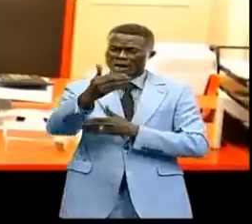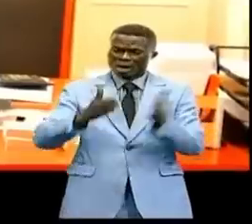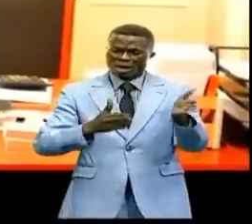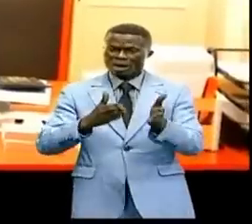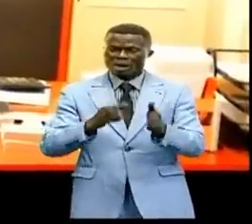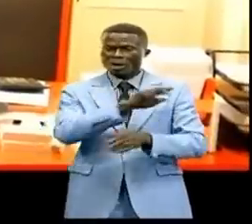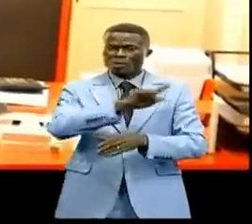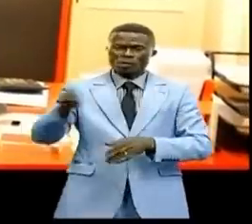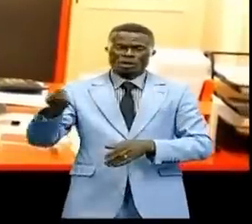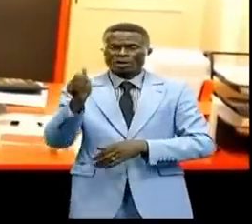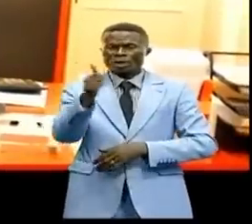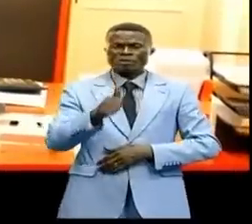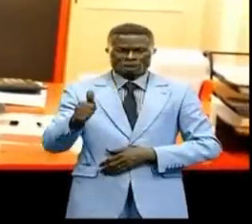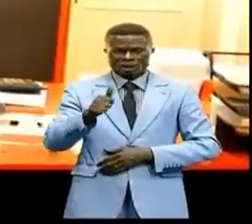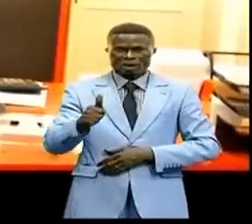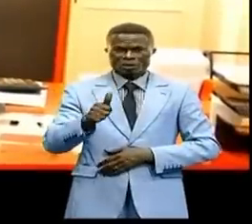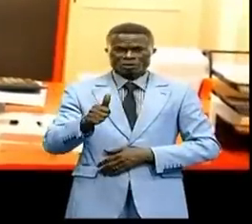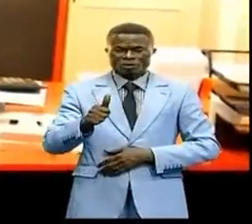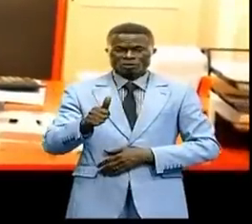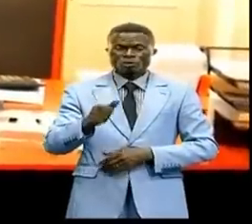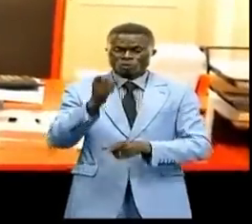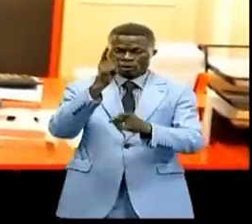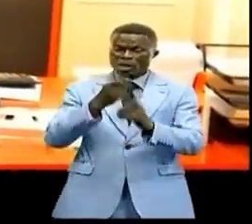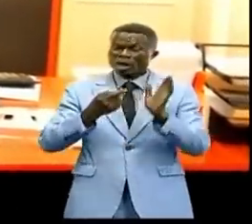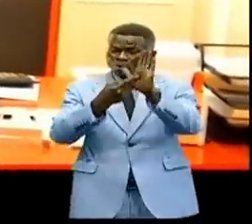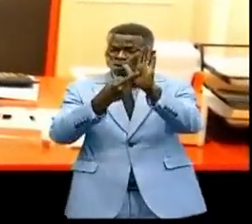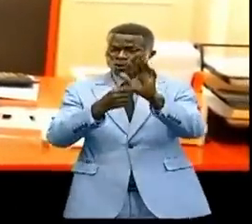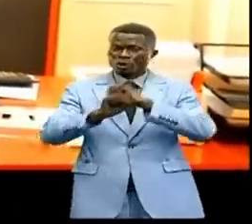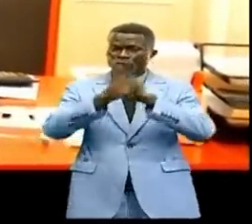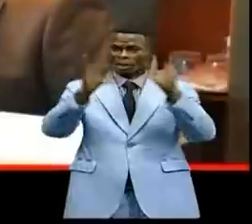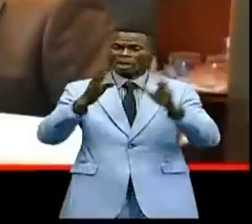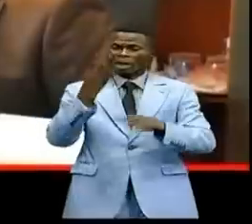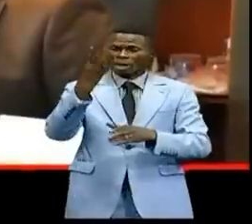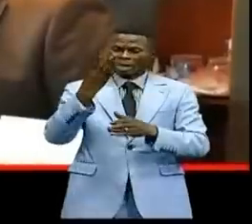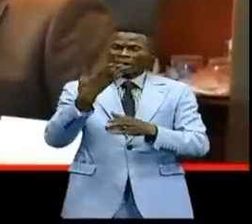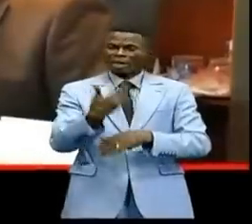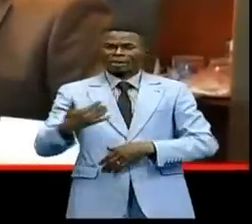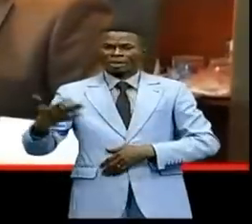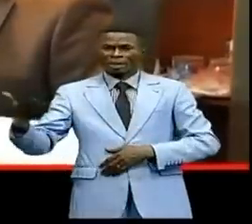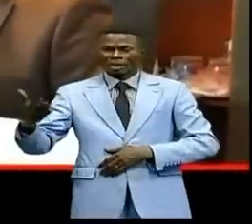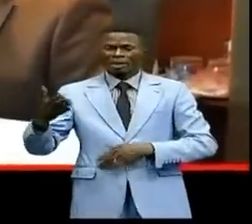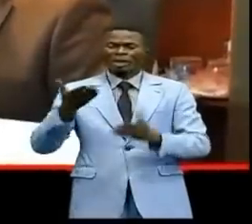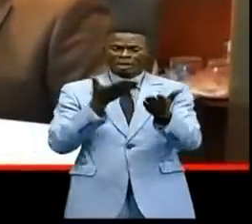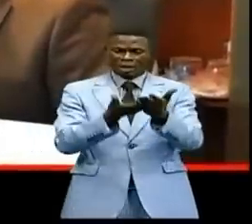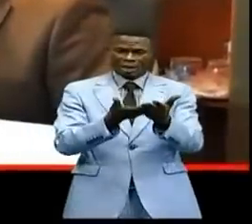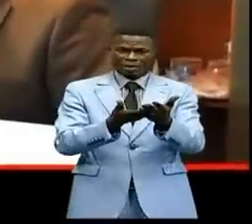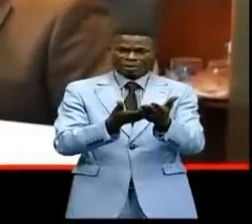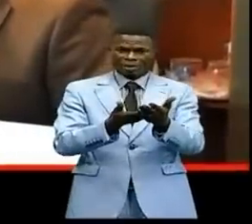depuis mai 2021 et il est justifié par quatre facteurs ci-après.